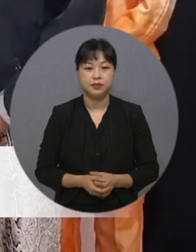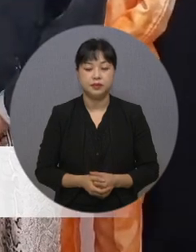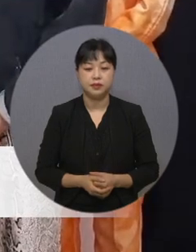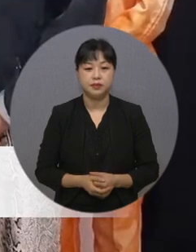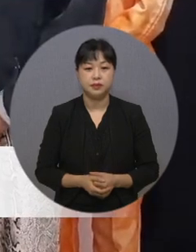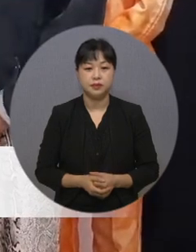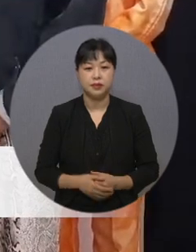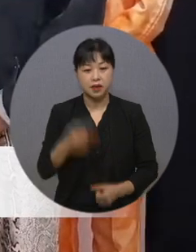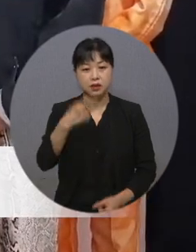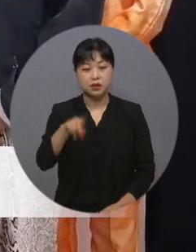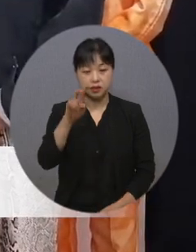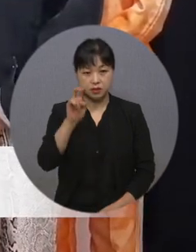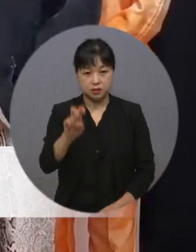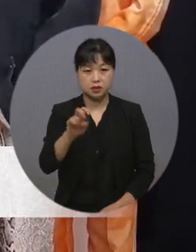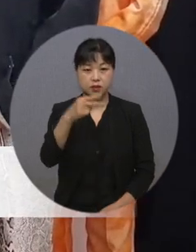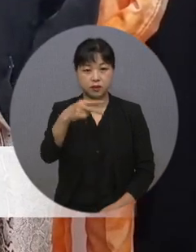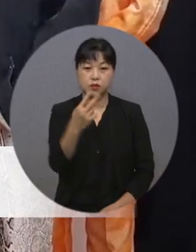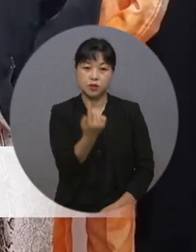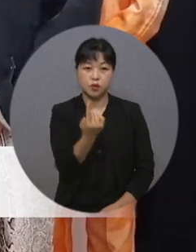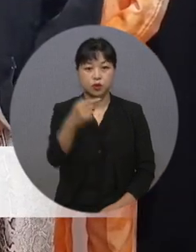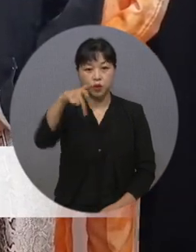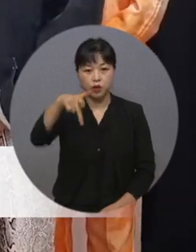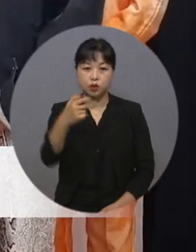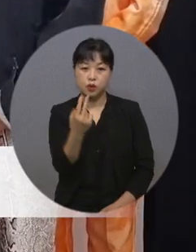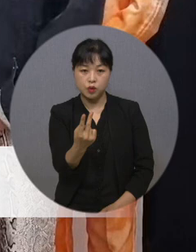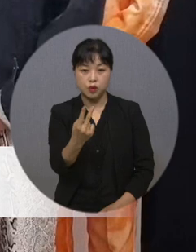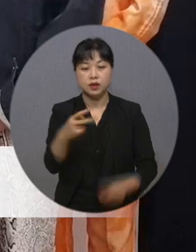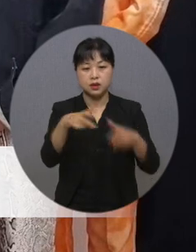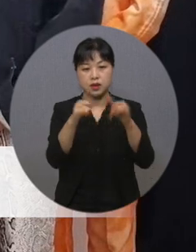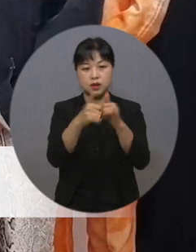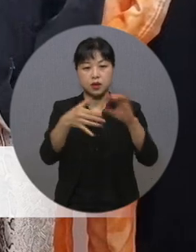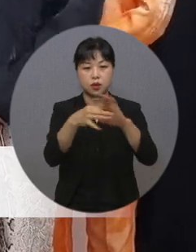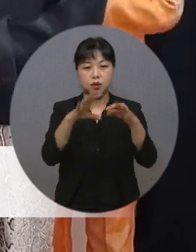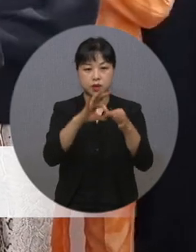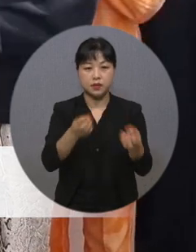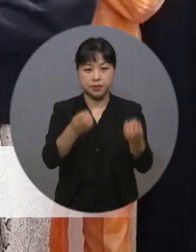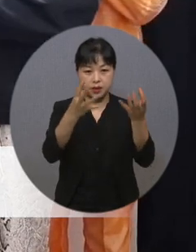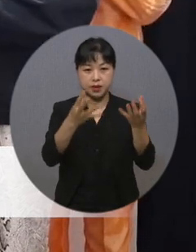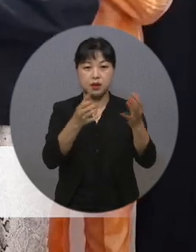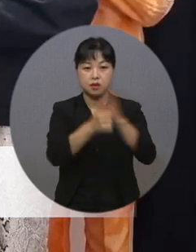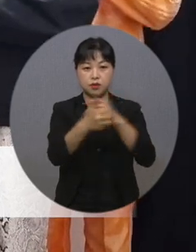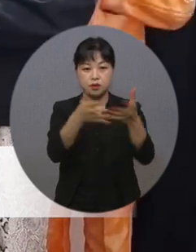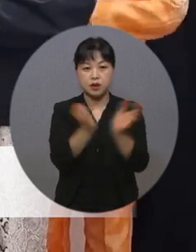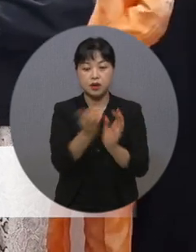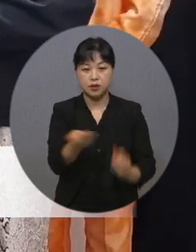네, 2020 도쿄 패럴림픽 선수단 여러분, 저희는 트위셉입니다.